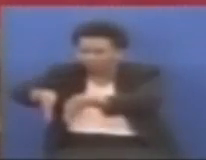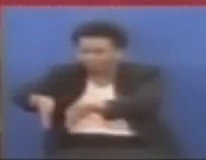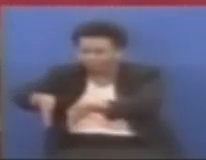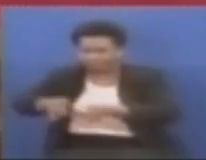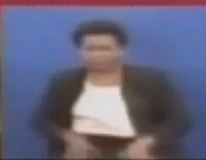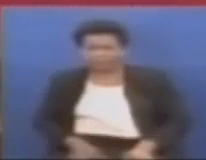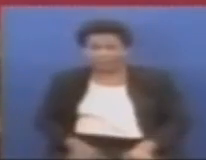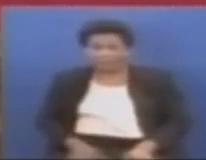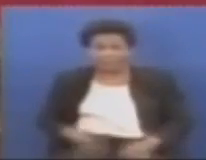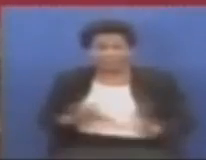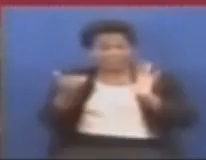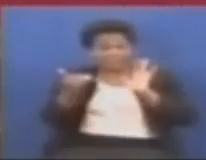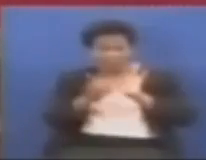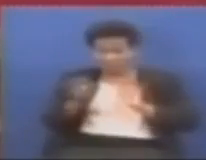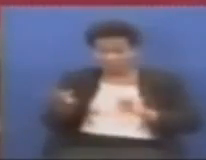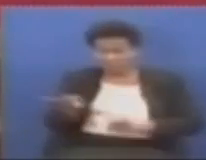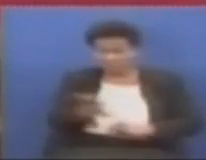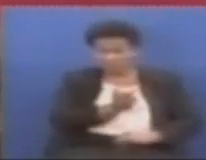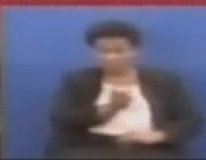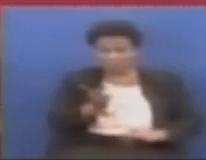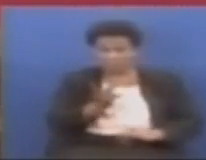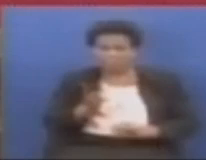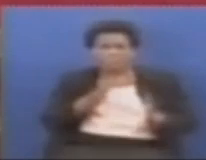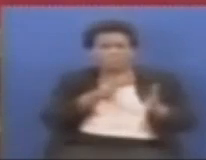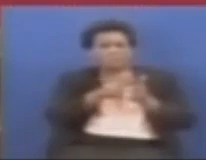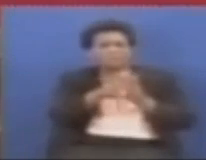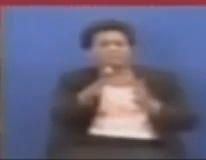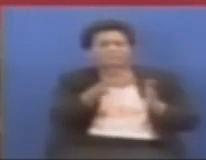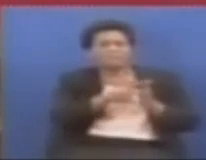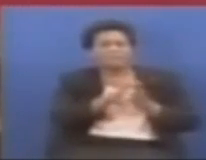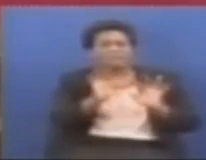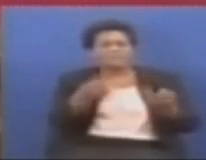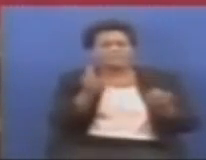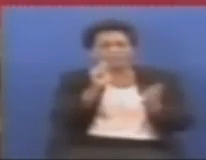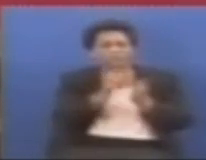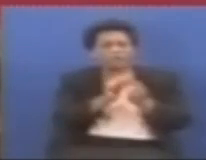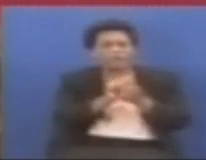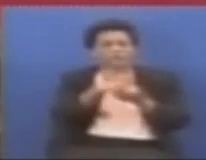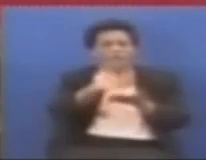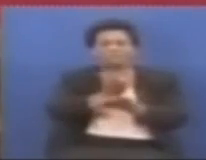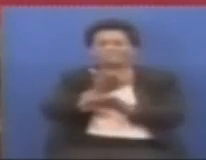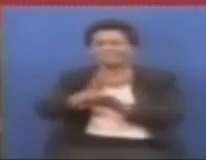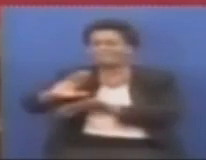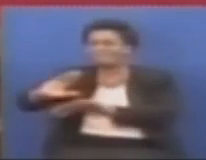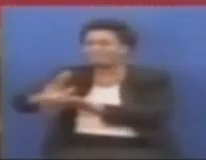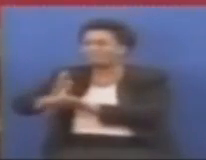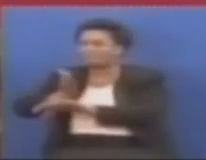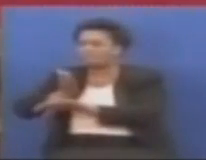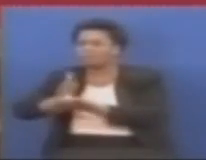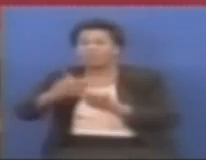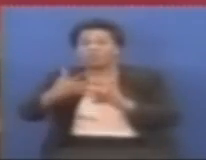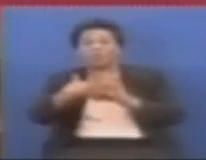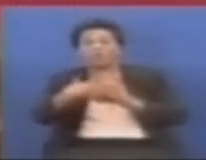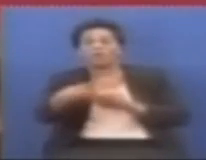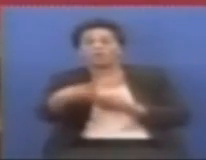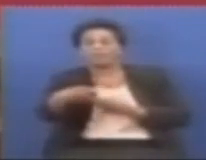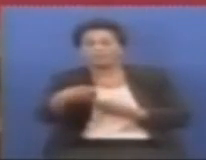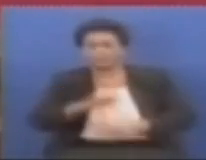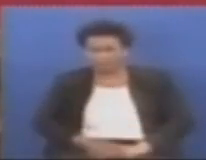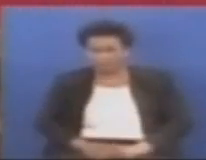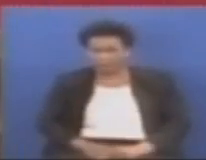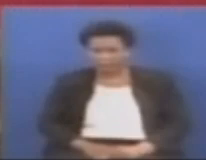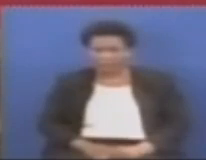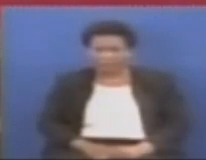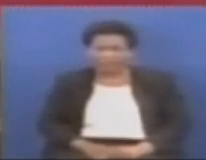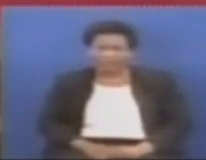Mheshimiwa Speaker, napenda kujibu swali la Mheshimiwa Silafu Jumbe Maufi, viti maalum